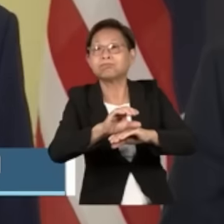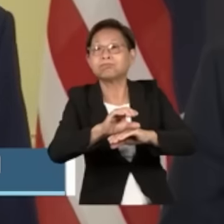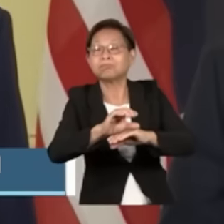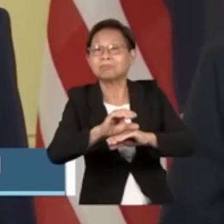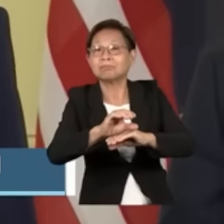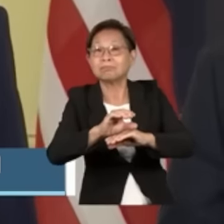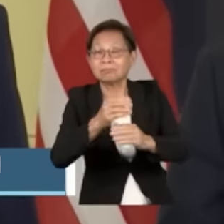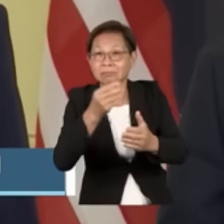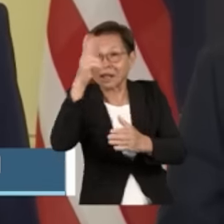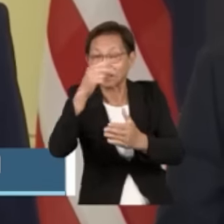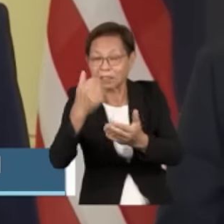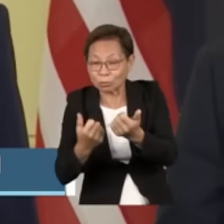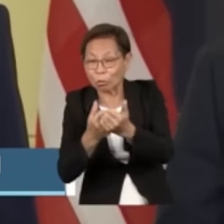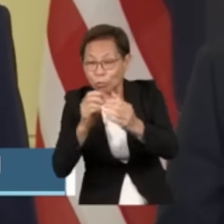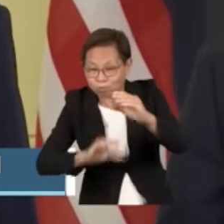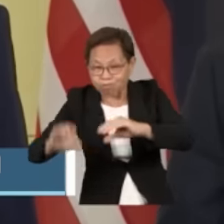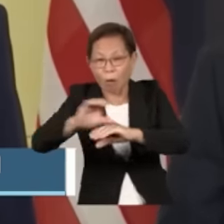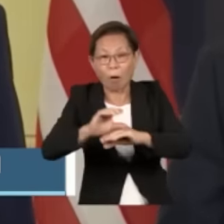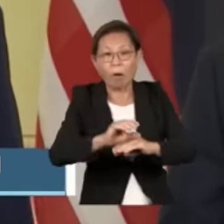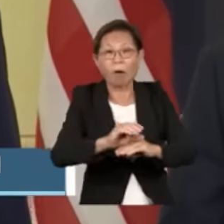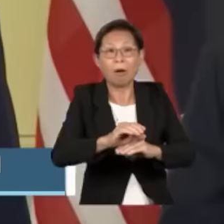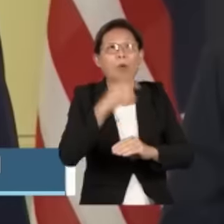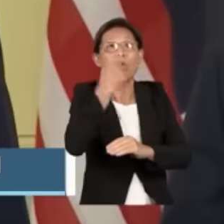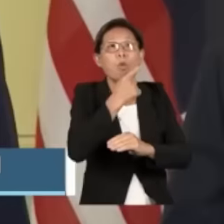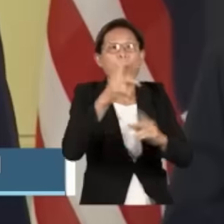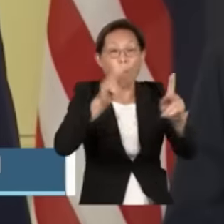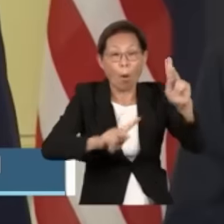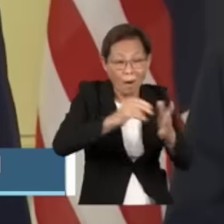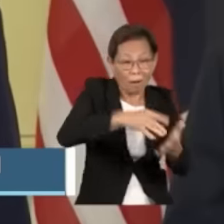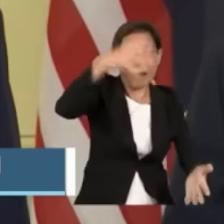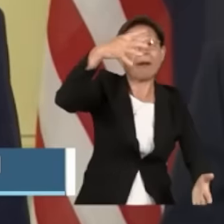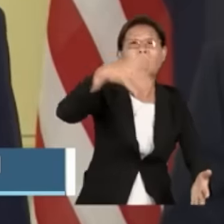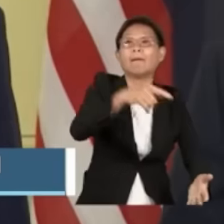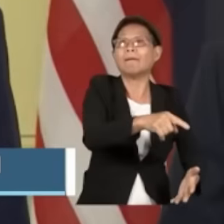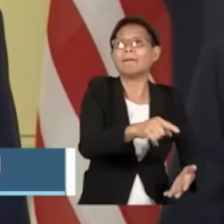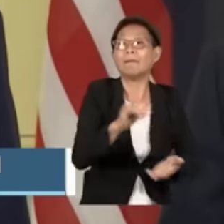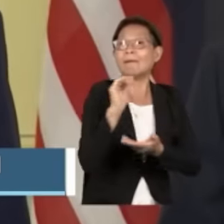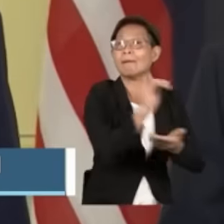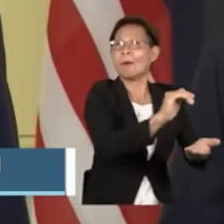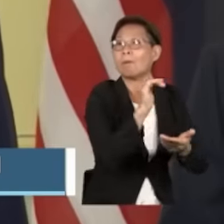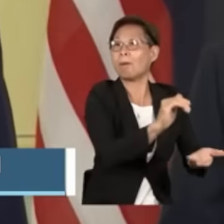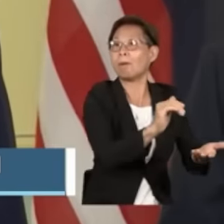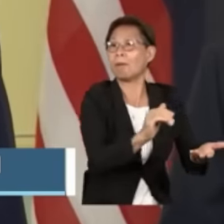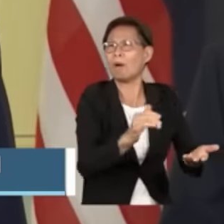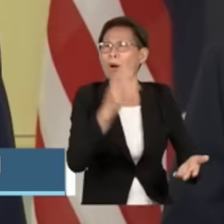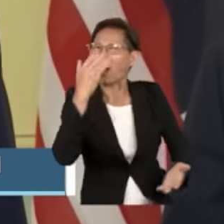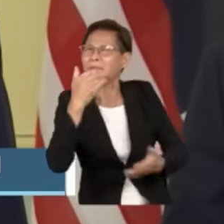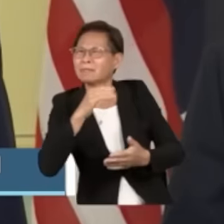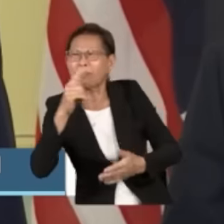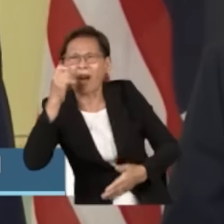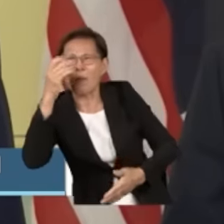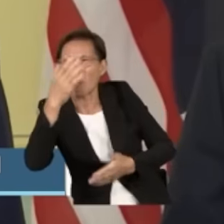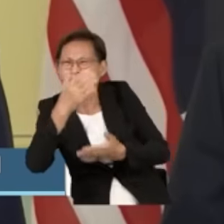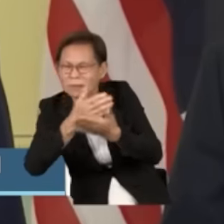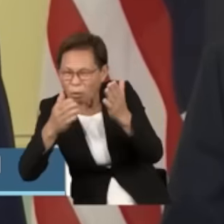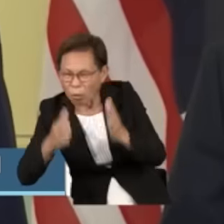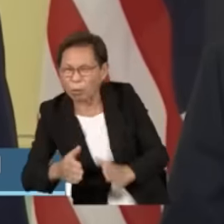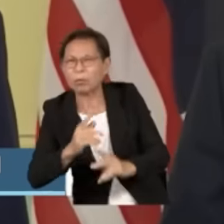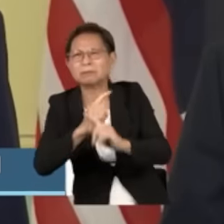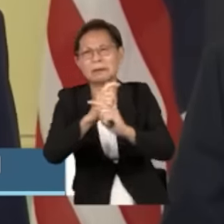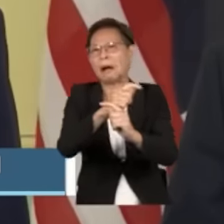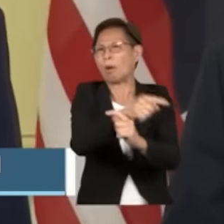saya tidak faham mengapa setengah orang masih nak pertahankan. Kita tidak berganjak dari